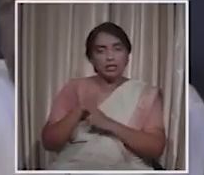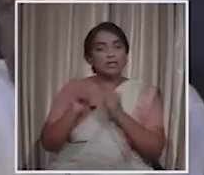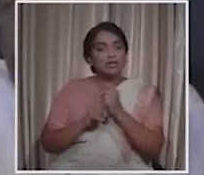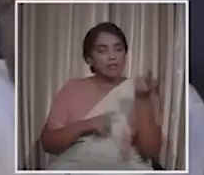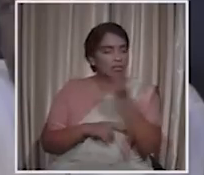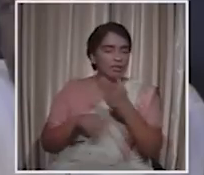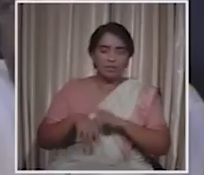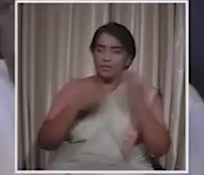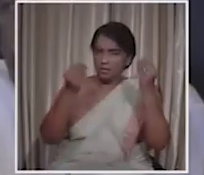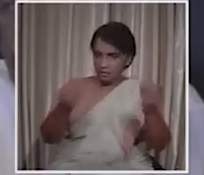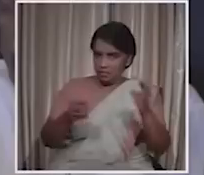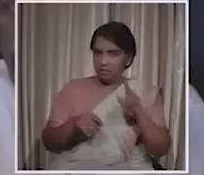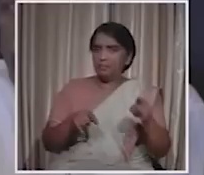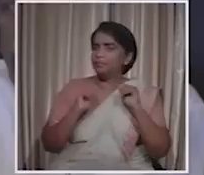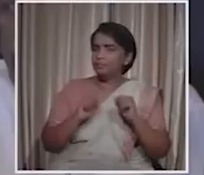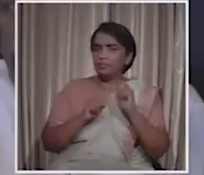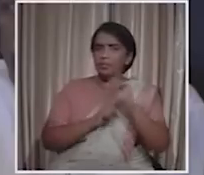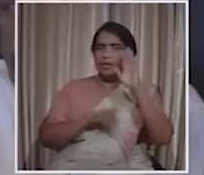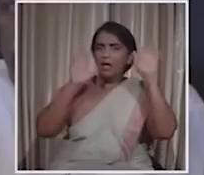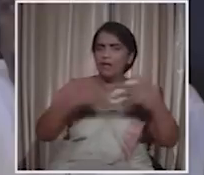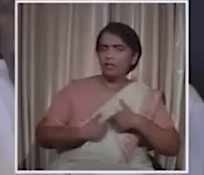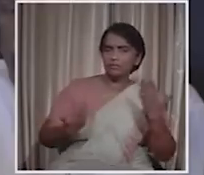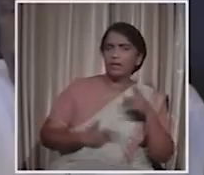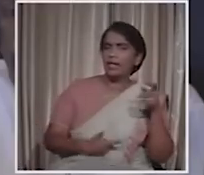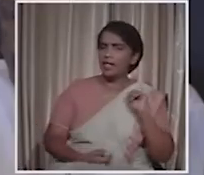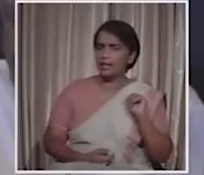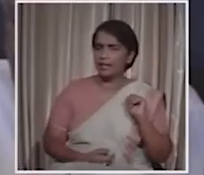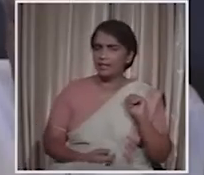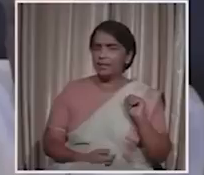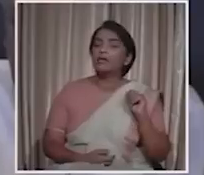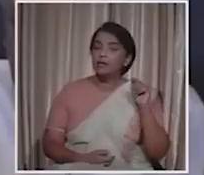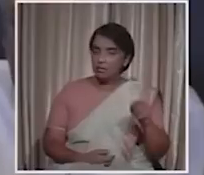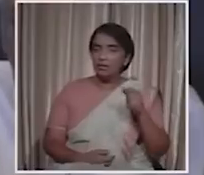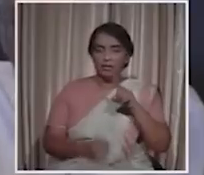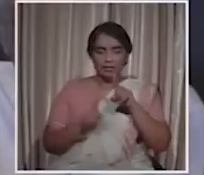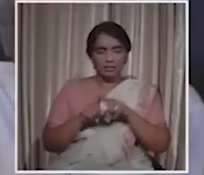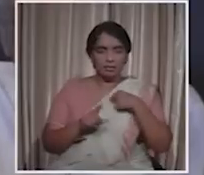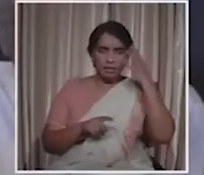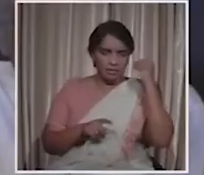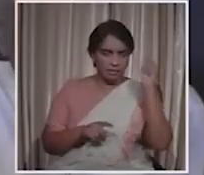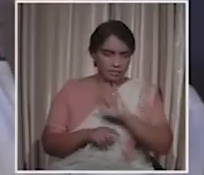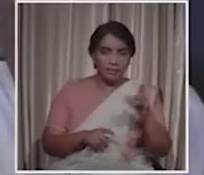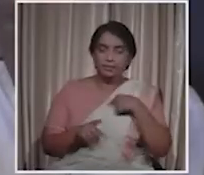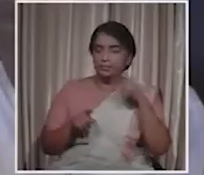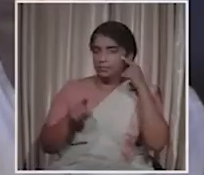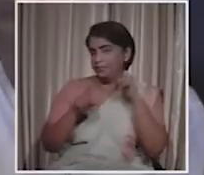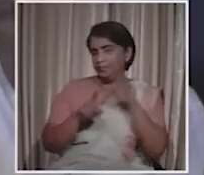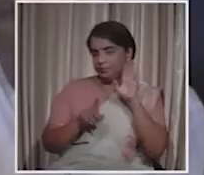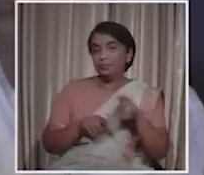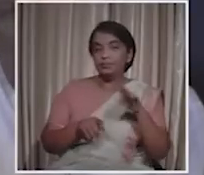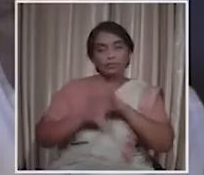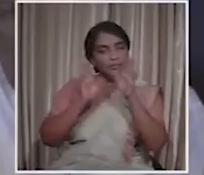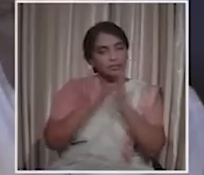වේගයට හිමි වී තිබෙනවා. ඇයි එහෙනම් පාර්ලිමේන්තුව මගහරින්නේ? මෙහිදී අප මත අමතක නොකළ යුතු වැදගත් කරුණක් තියෙනවා.